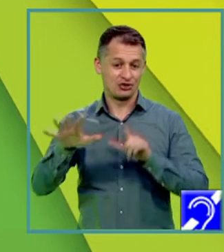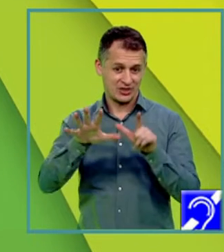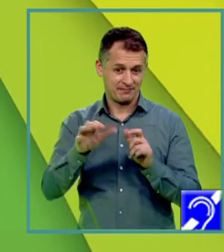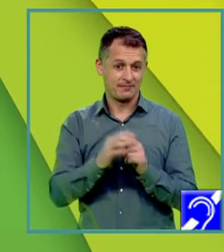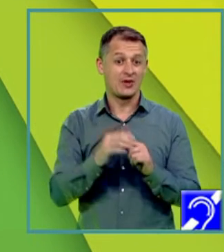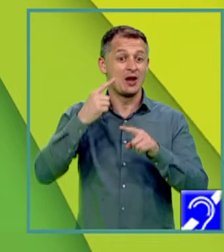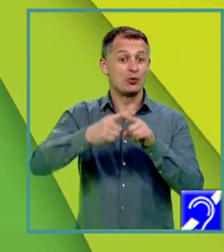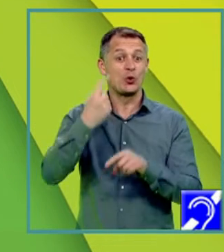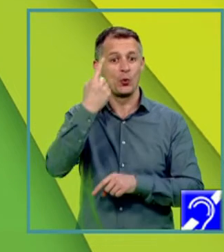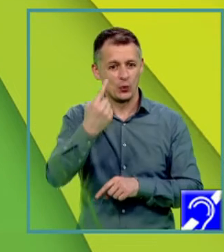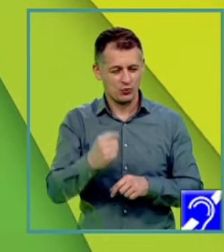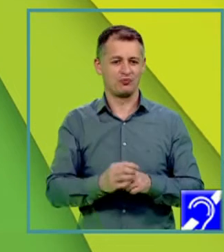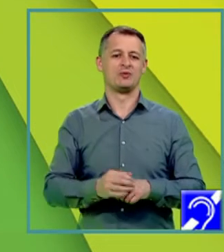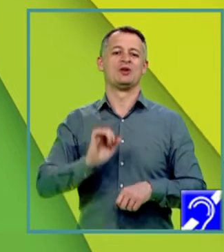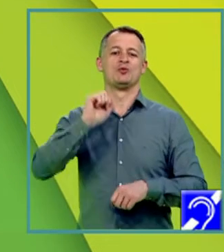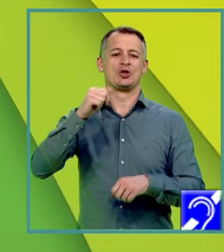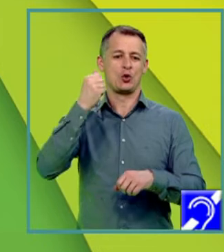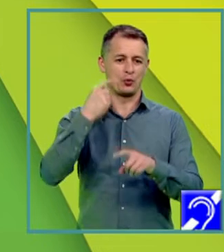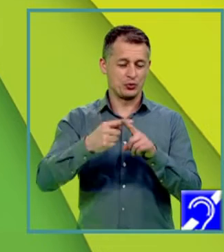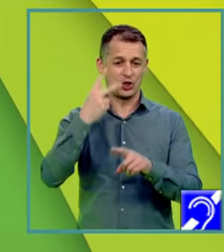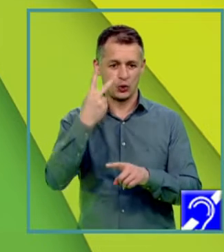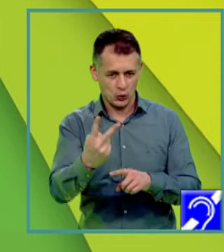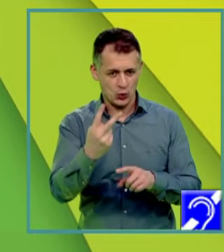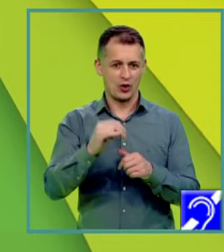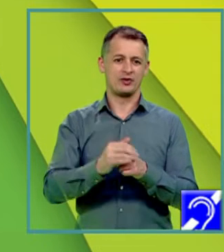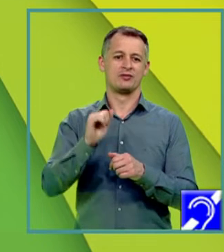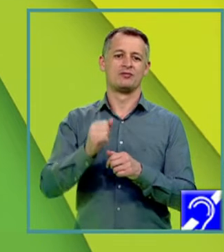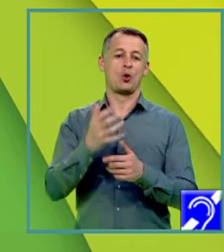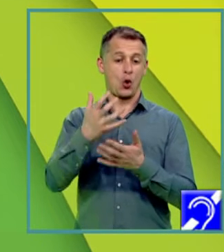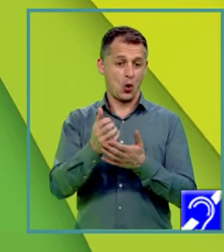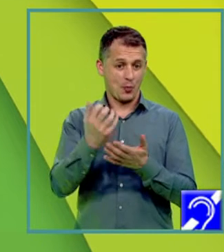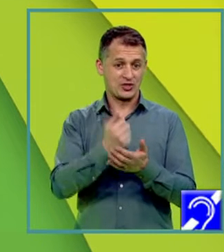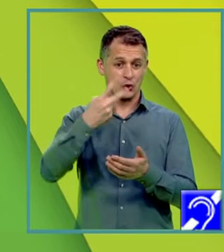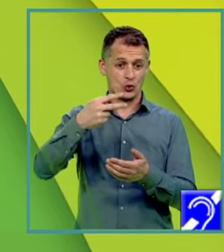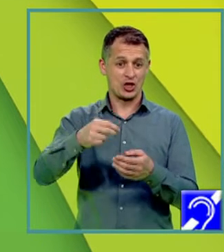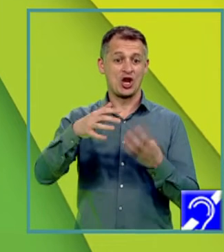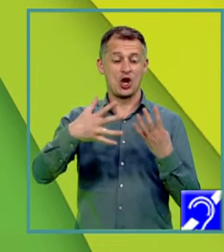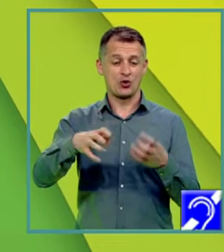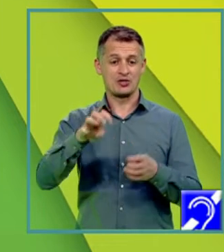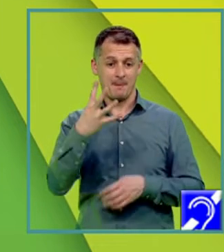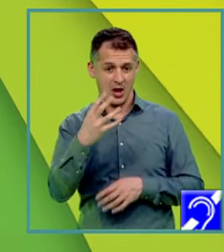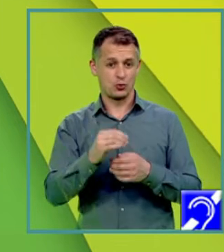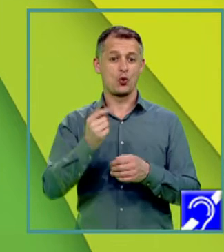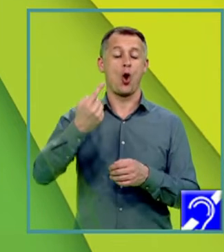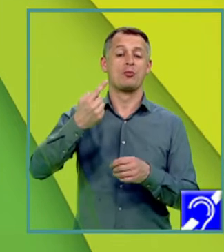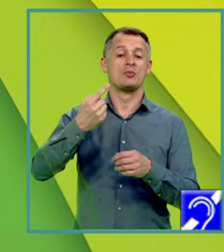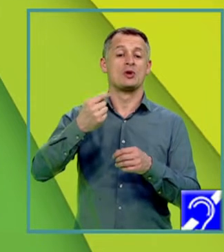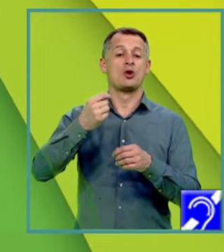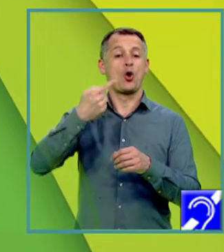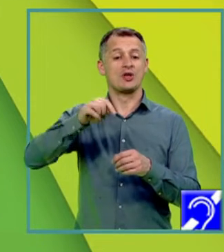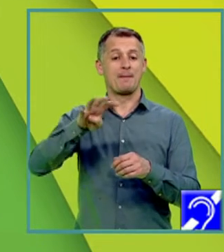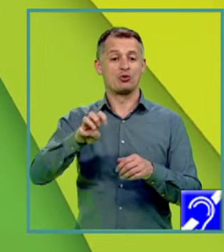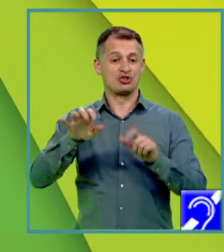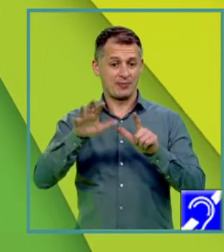înmulțit cu unu 147 147 mulți cu 2 obținem 294 147